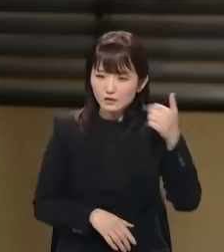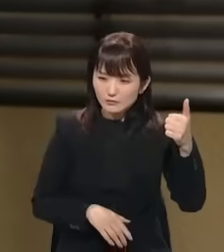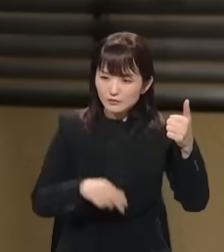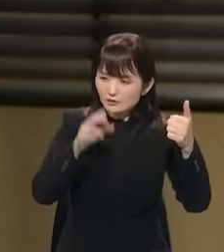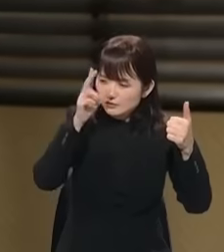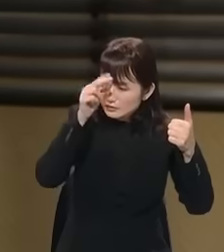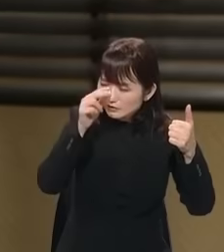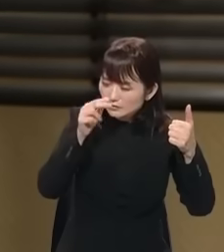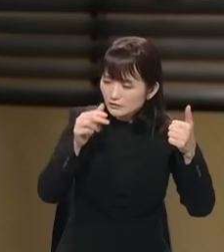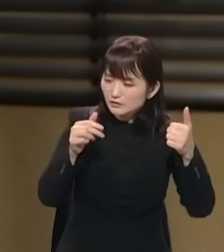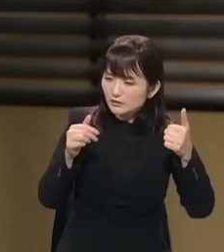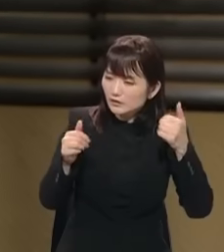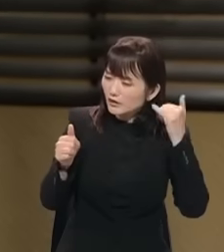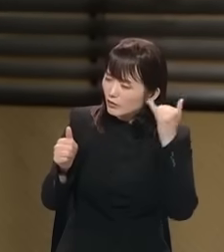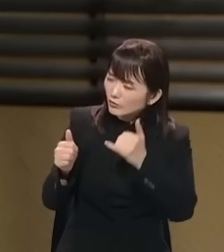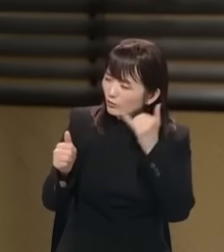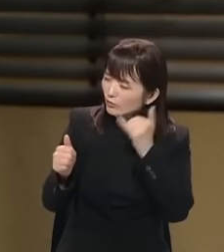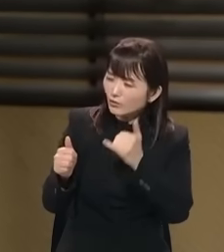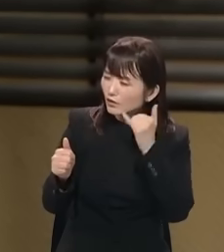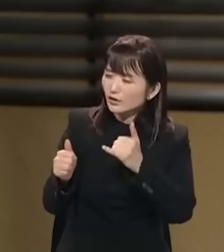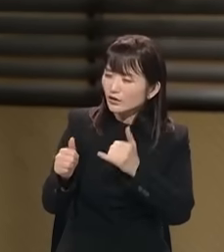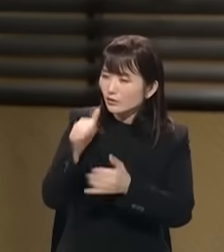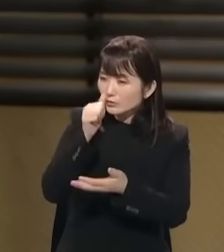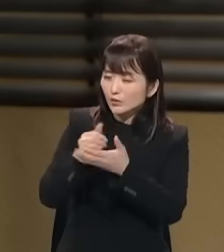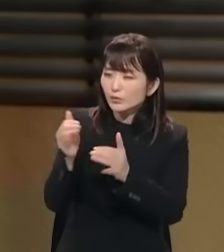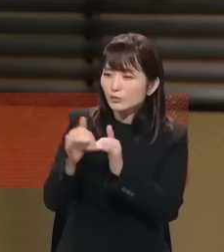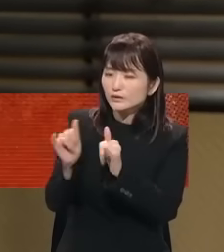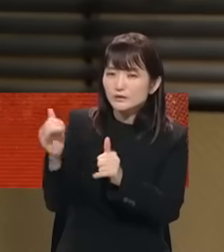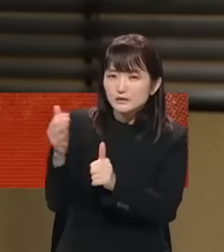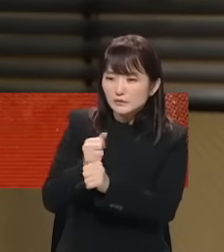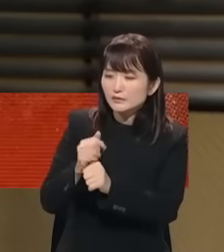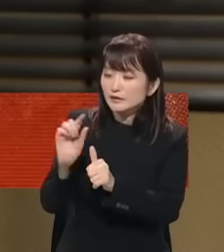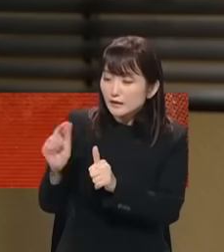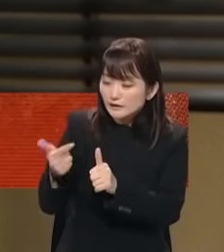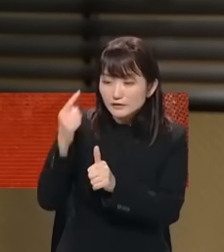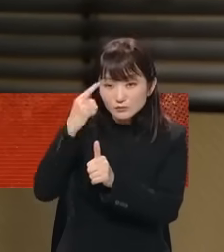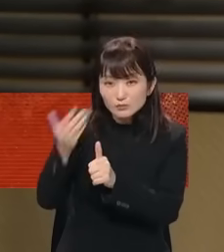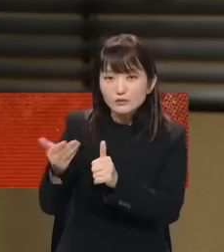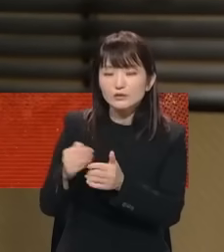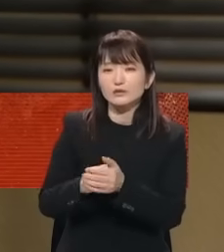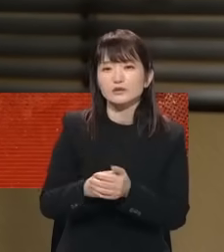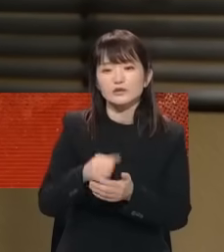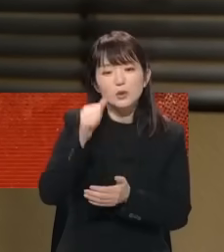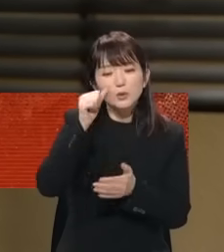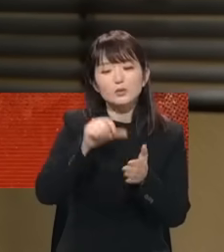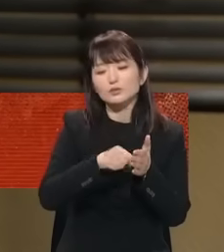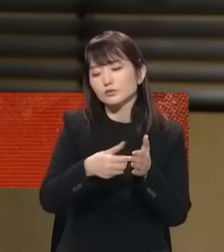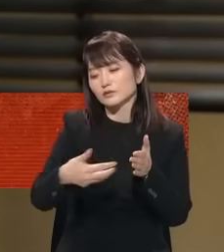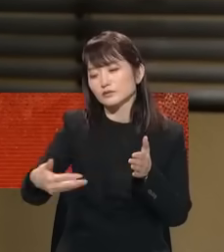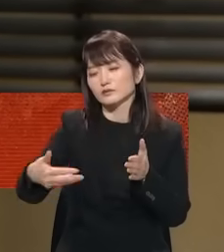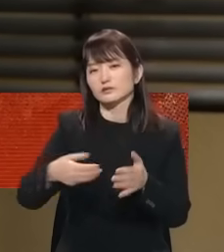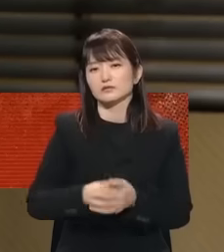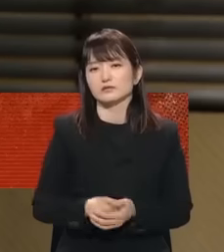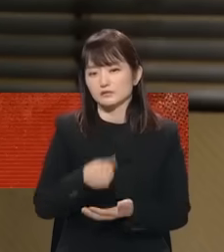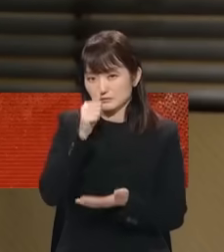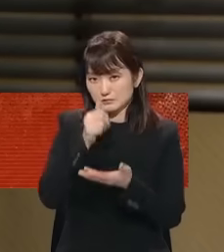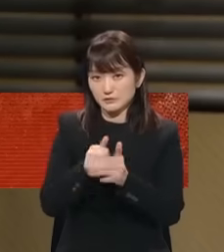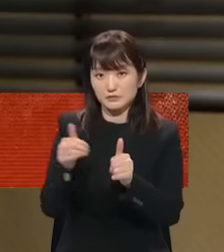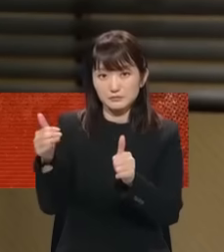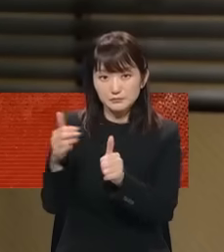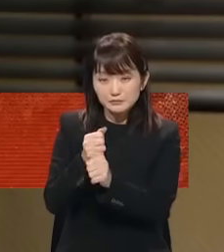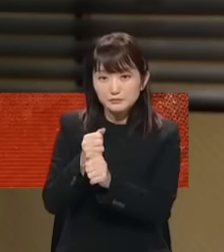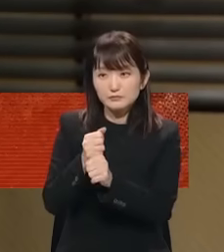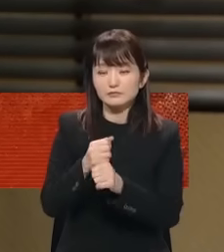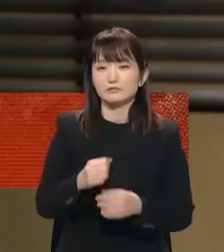경찰한테 범인 잡혔나 계속 문의를 했다고 하는데 결국은 한참 지난 5개월 지난 이후에 범인이 잡혔고